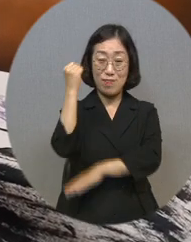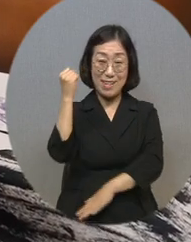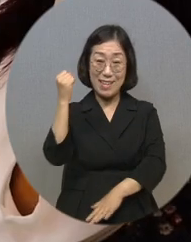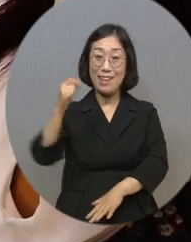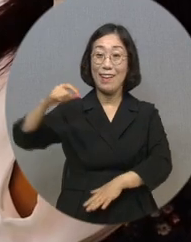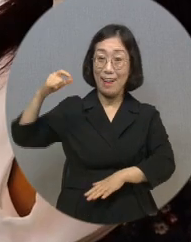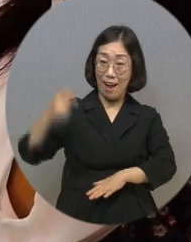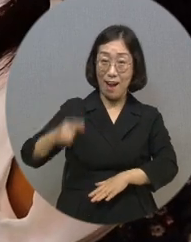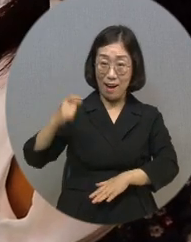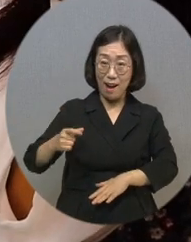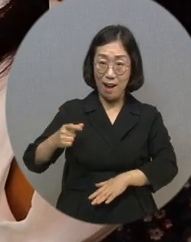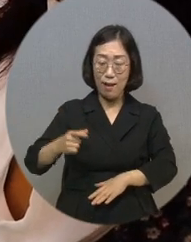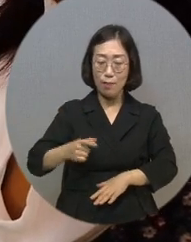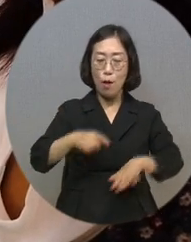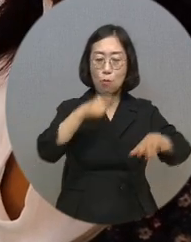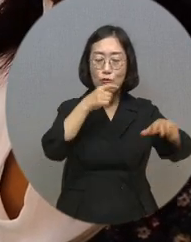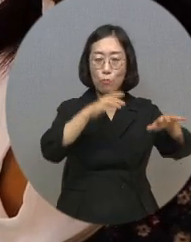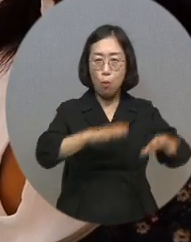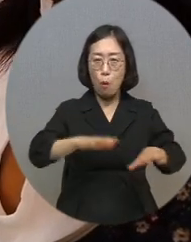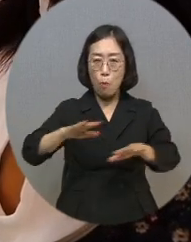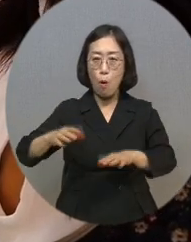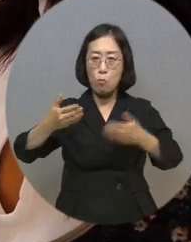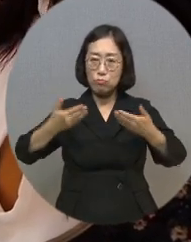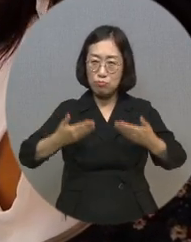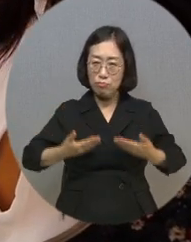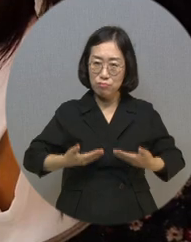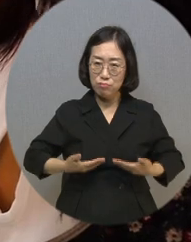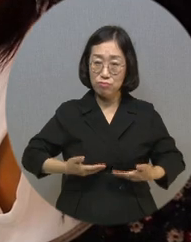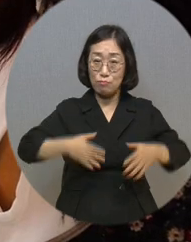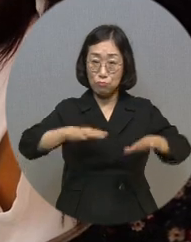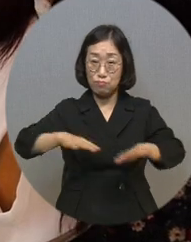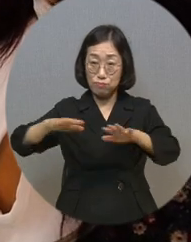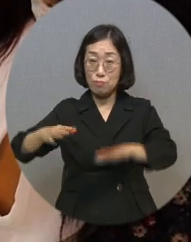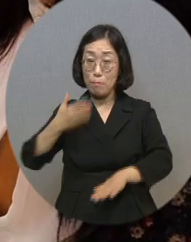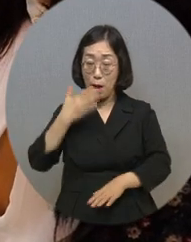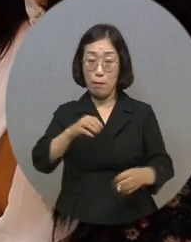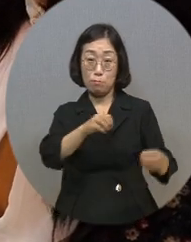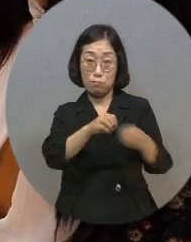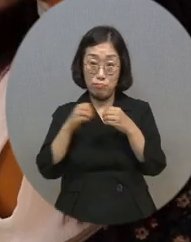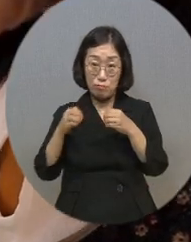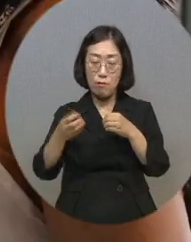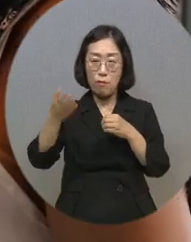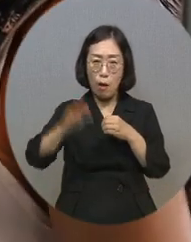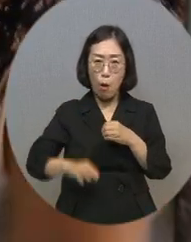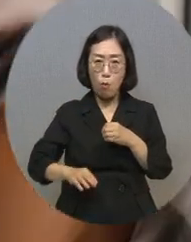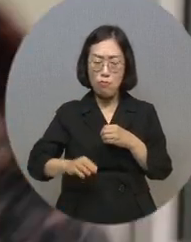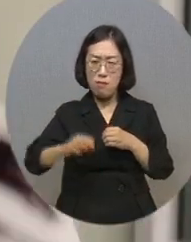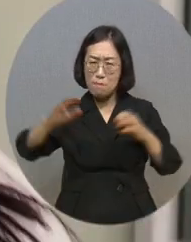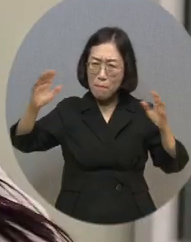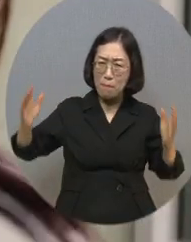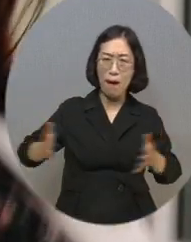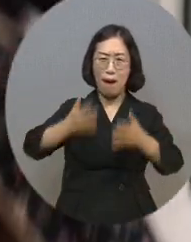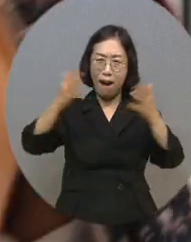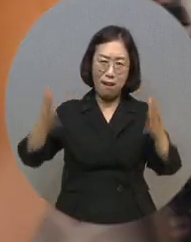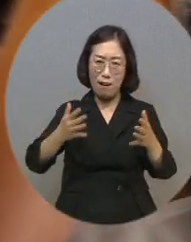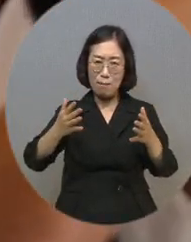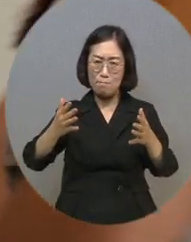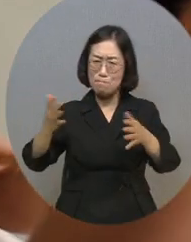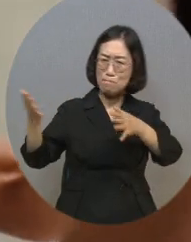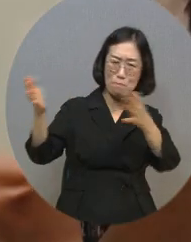하고 잔잔한 물결을 일으키기도 하지만 어떨 때는 거센 바람에 꺾이기도